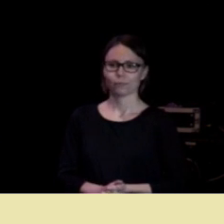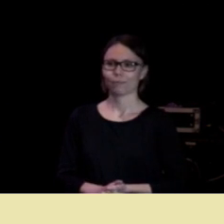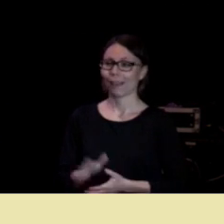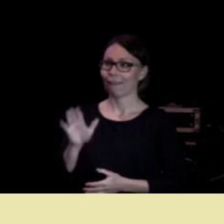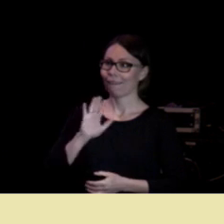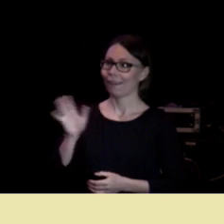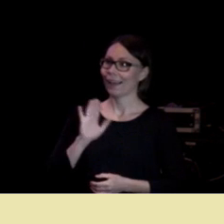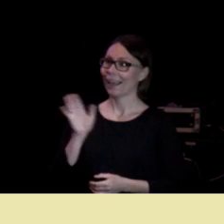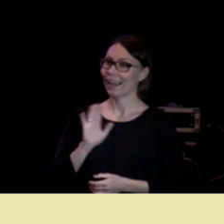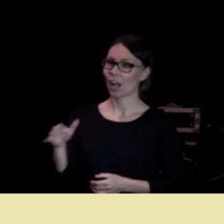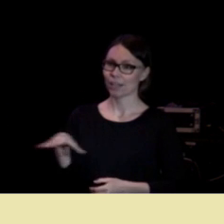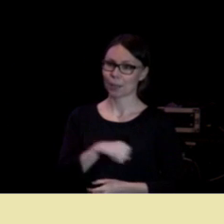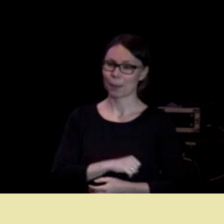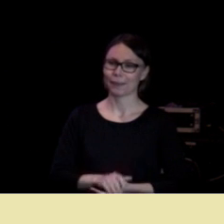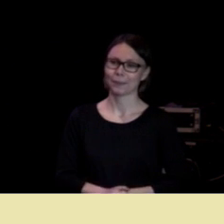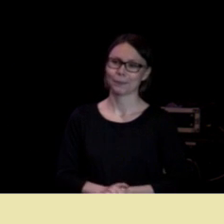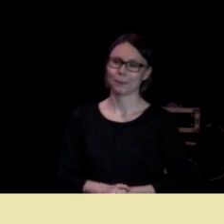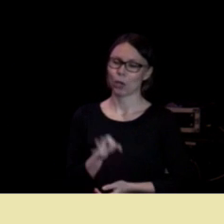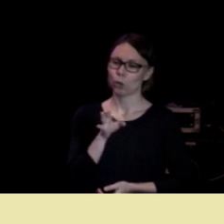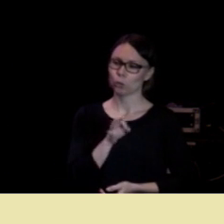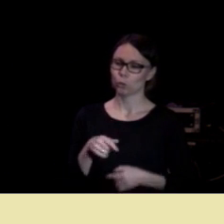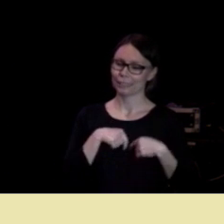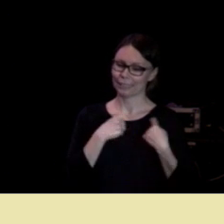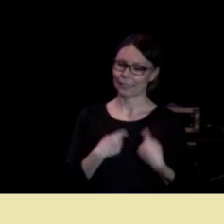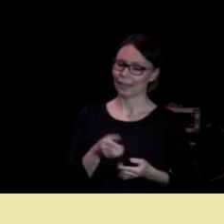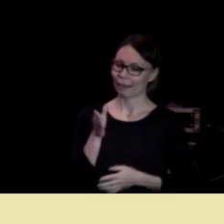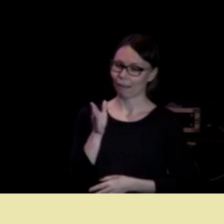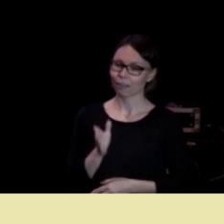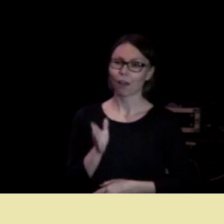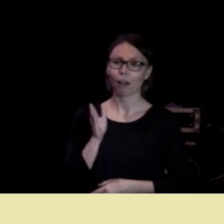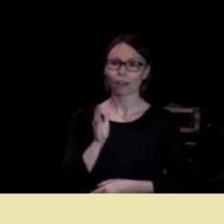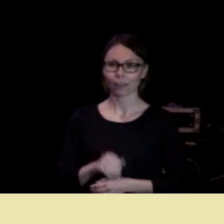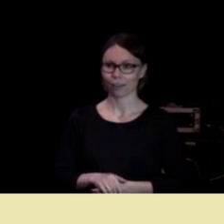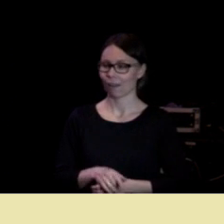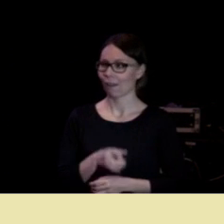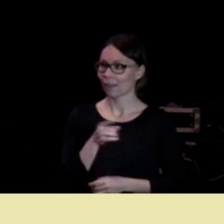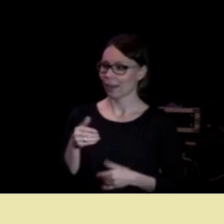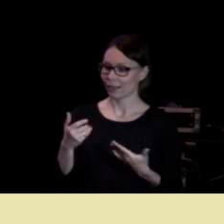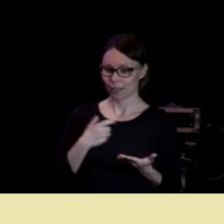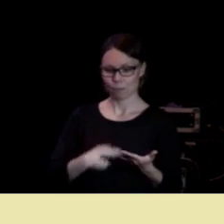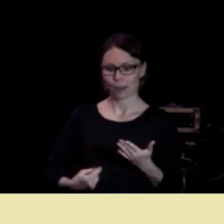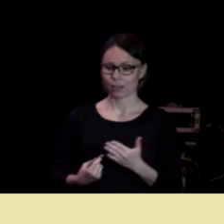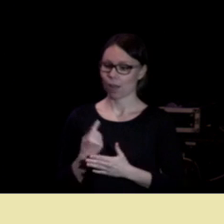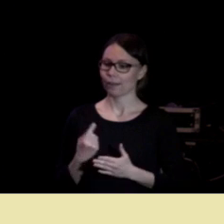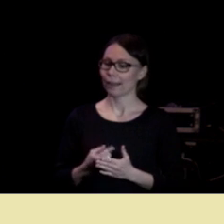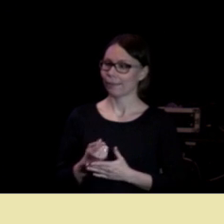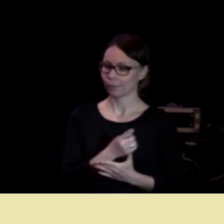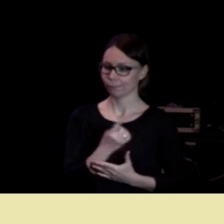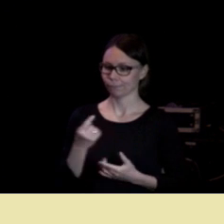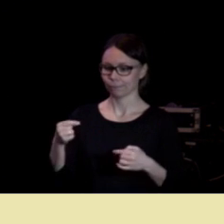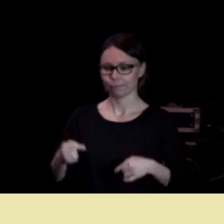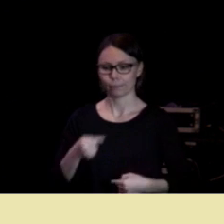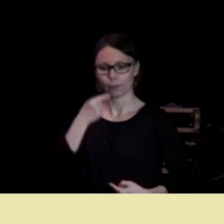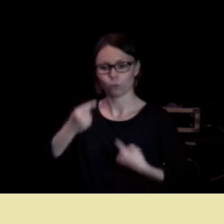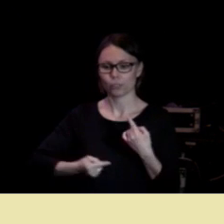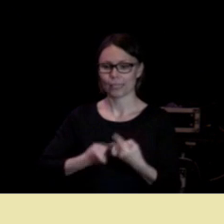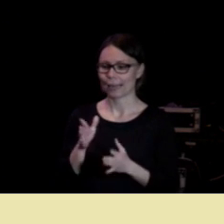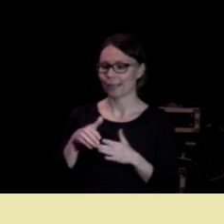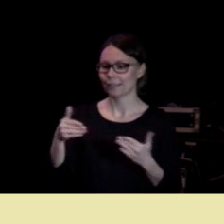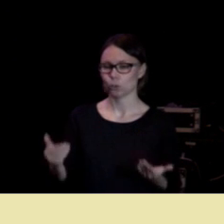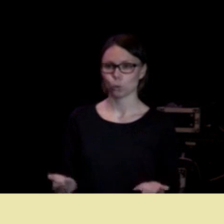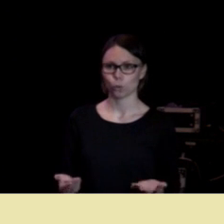Hei alle sammen. Tusen hjertelig takk for at dere har gitt meg denne anledningen til å fortelle